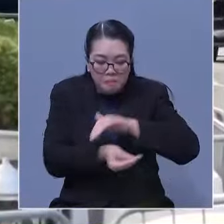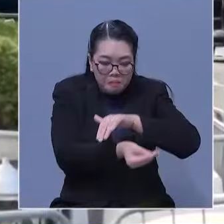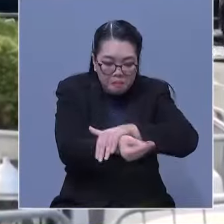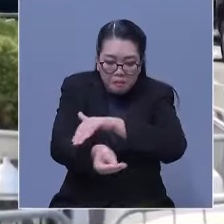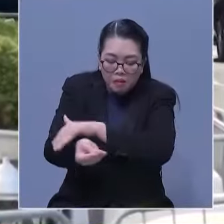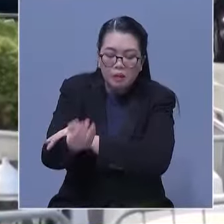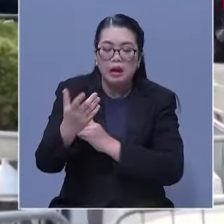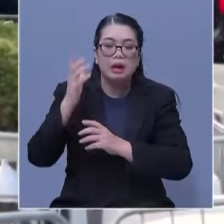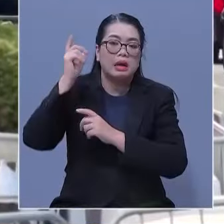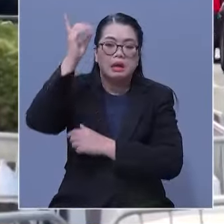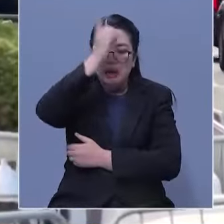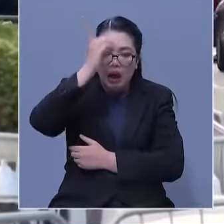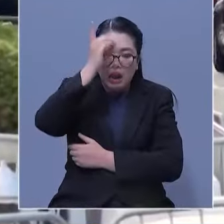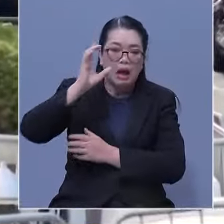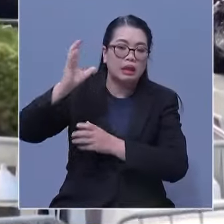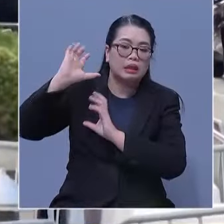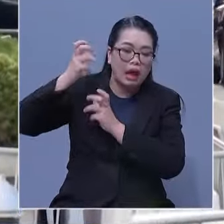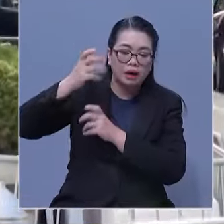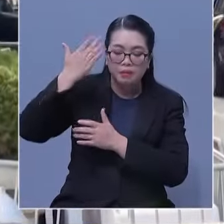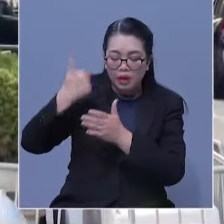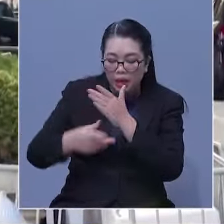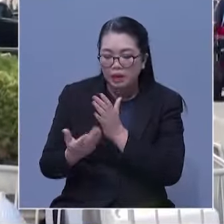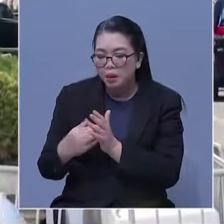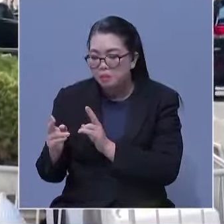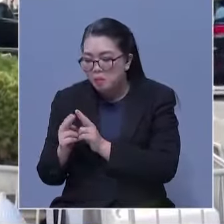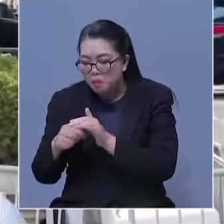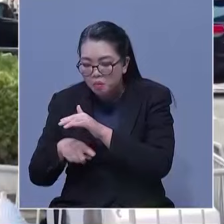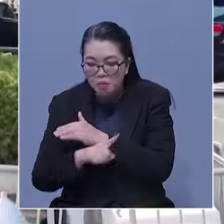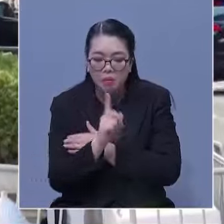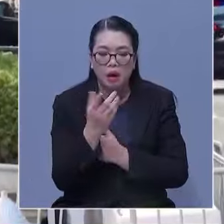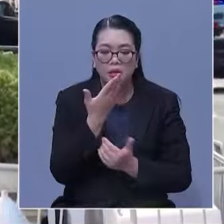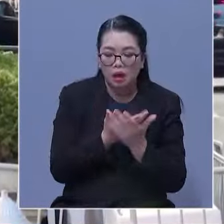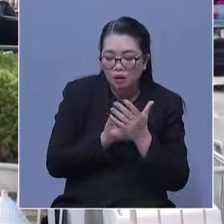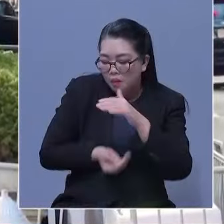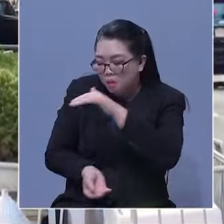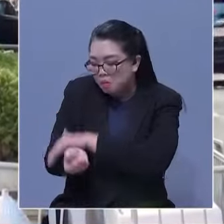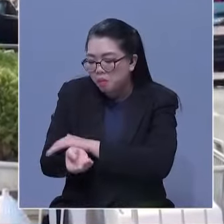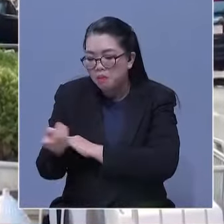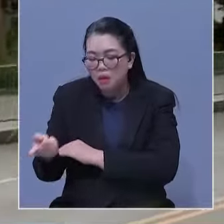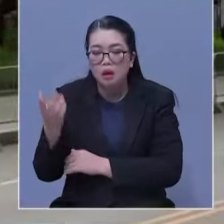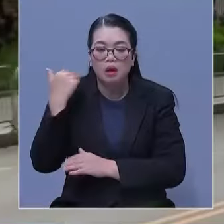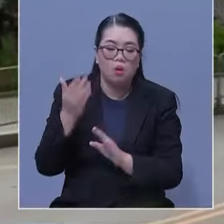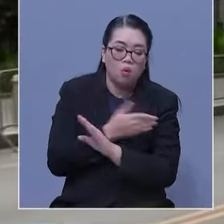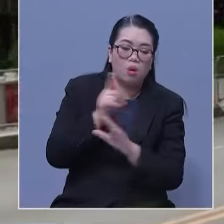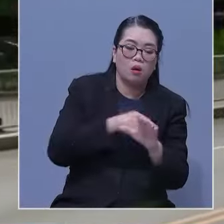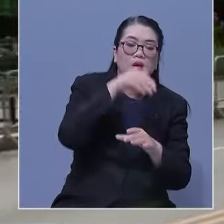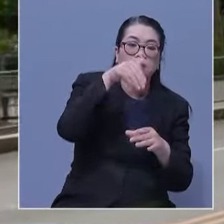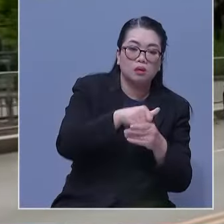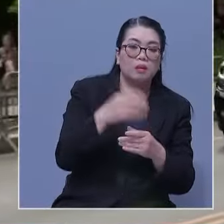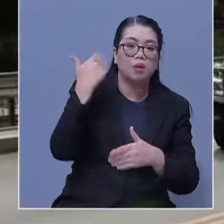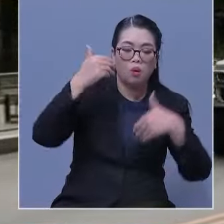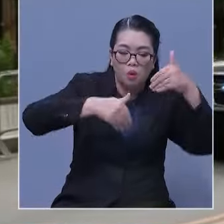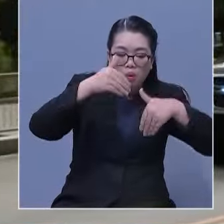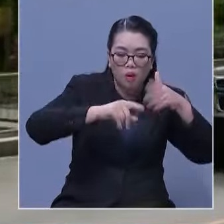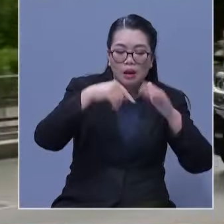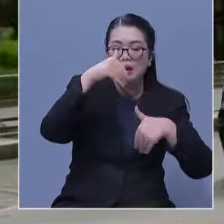ราหนังผู้ใหญ่เพื่อที่จะปกปิดความสัมพันธ์เอาไว ้ ก่อนจะมีการเลือกตั้งปี2016คือณตอนนั้นเนี่ยทรัมป์เพิ่งลงเลือกตั้งเป็น